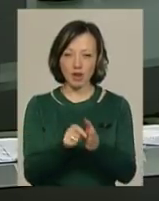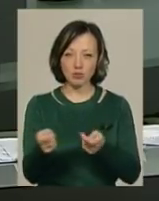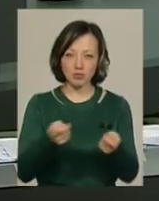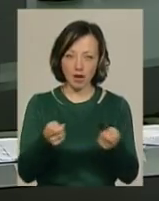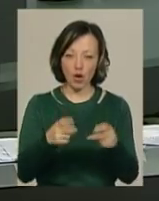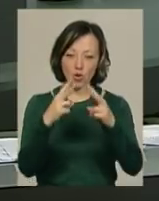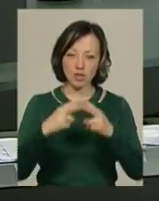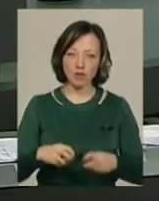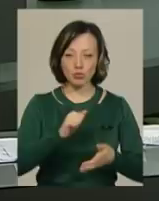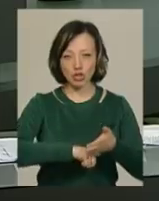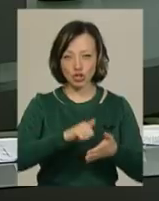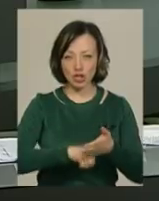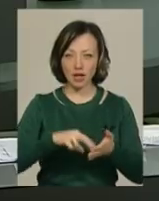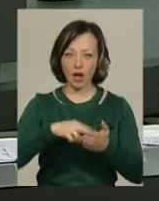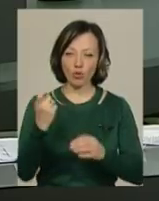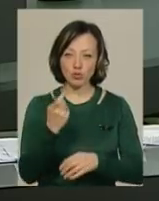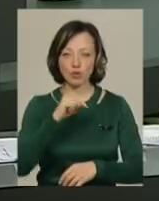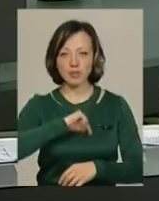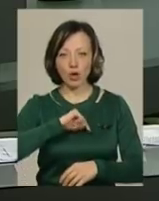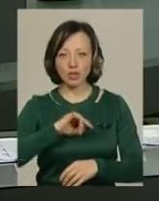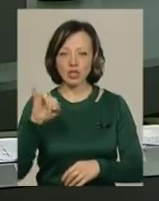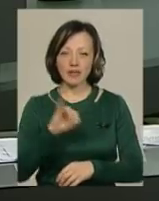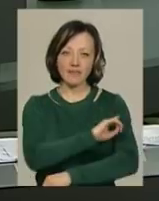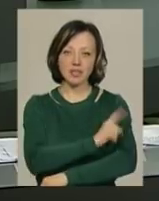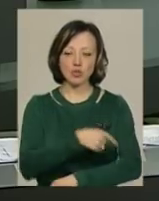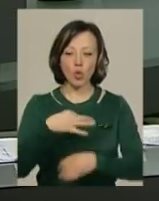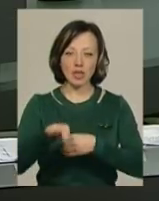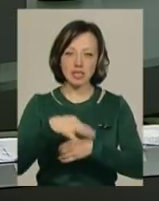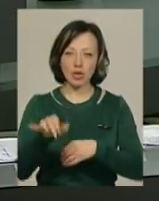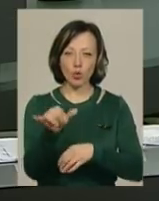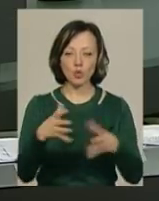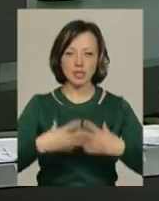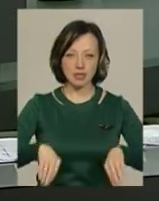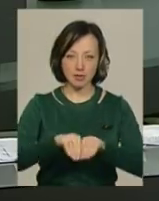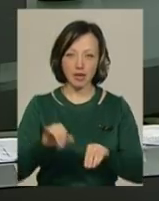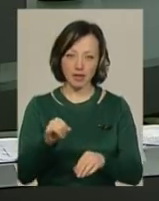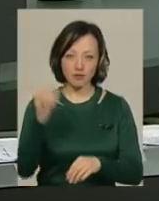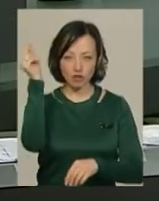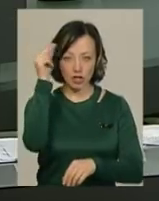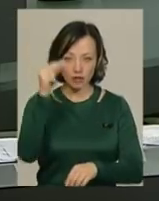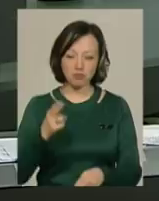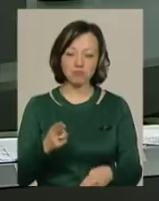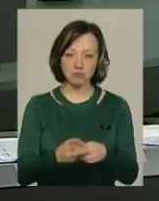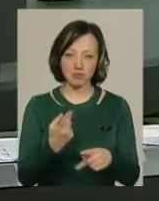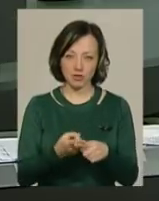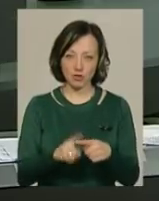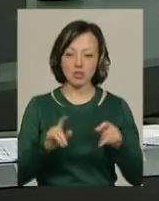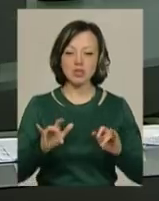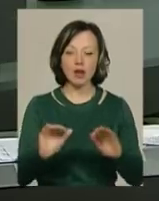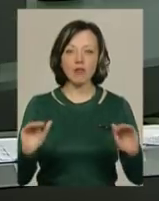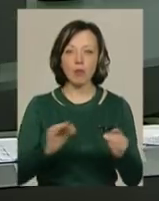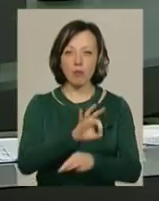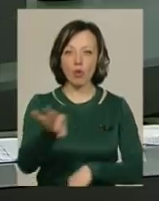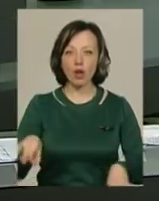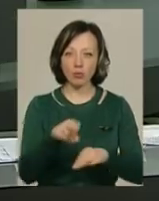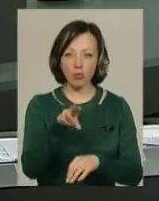модераторами вони розглянули причини економічного, психологічного та фізичного насилля у сім'ях та вчилися його попереджувати. Захід у рамках